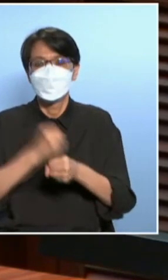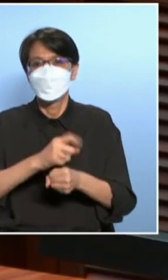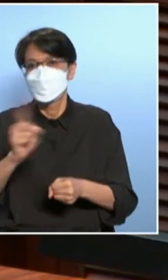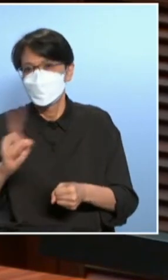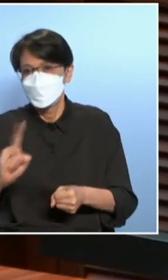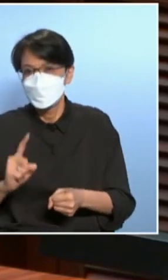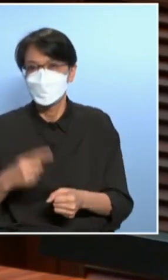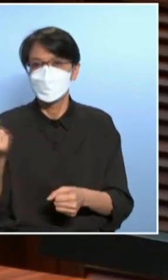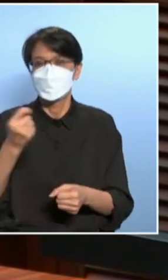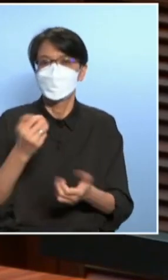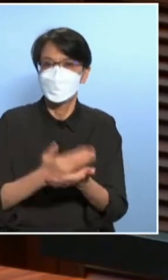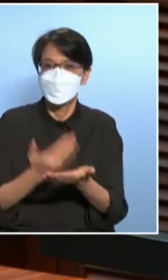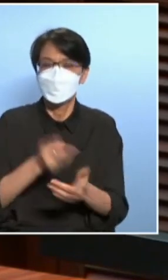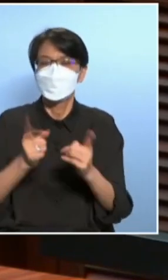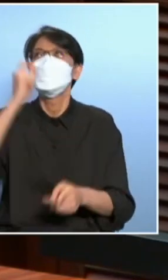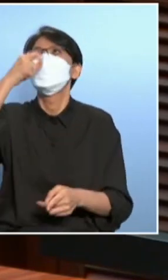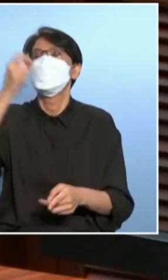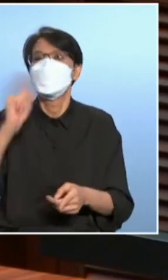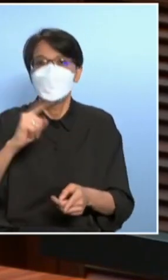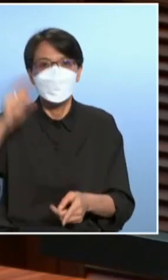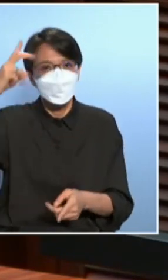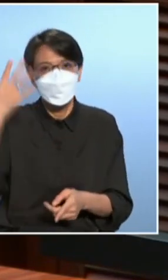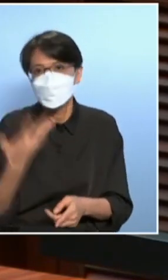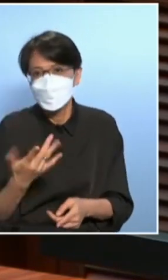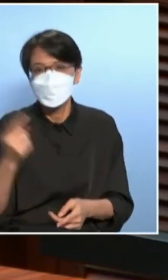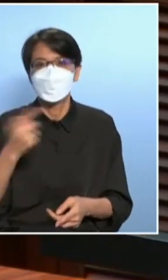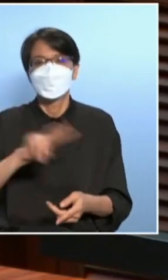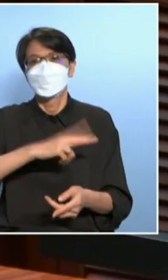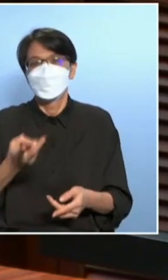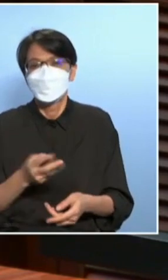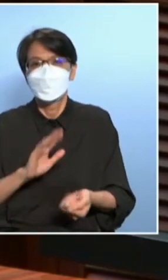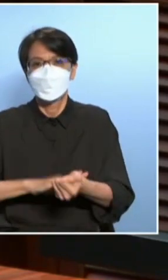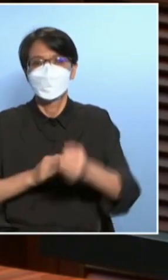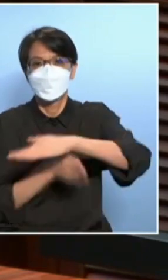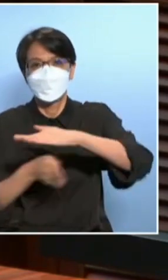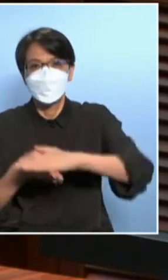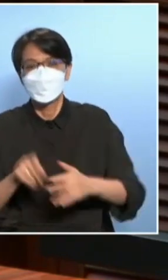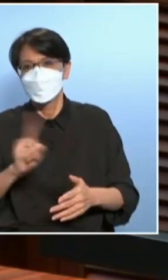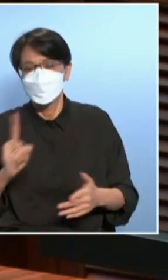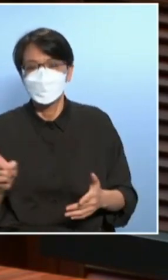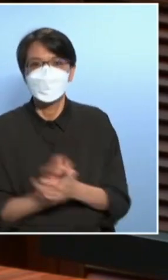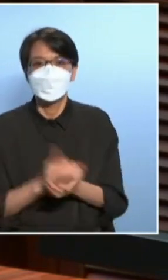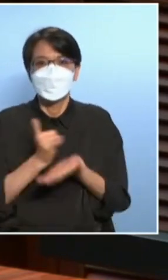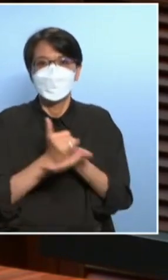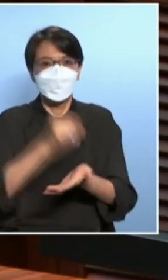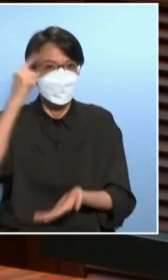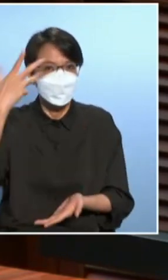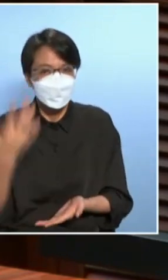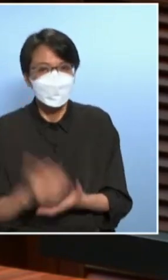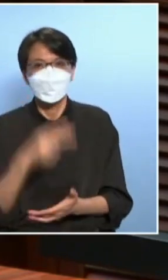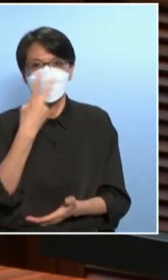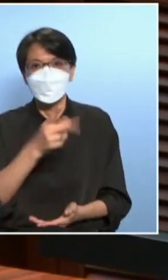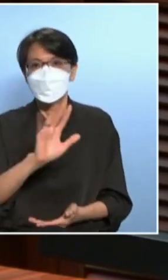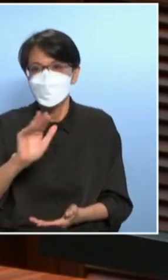做快測啊，定係核酸啦？隔幾日要做啦，做完係要轉病格啦。另外咧，入院幾多日先可以有親友